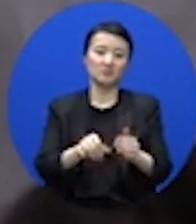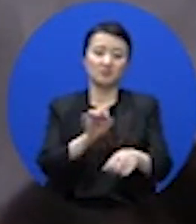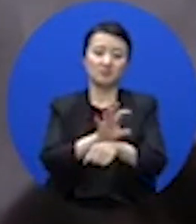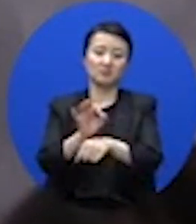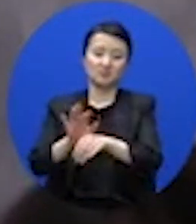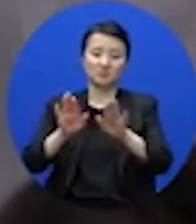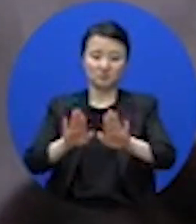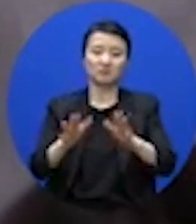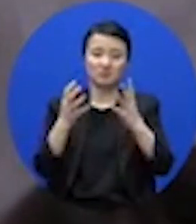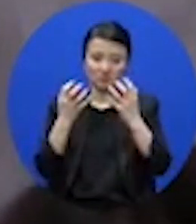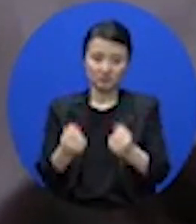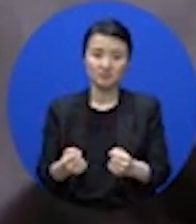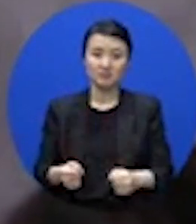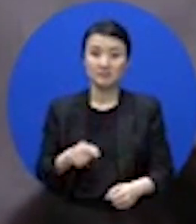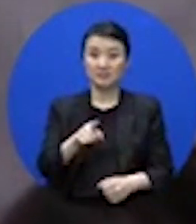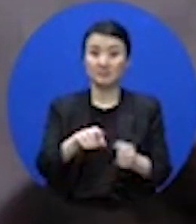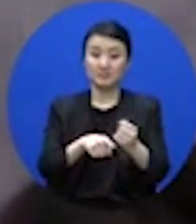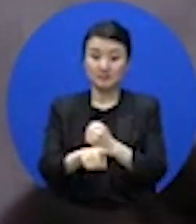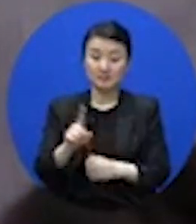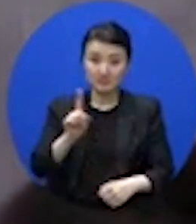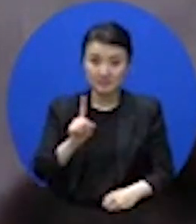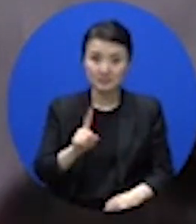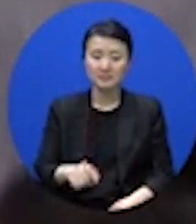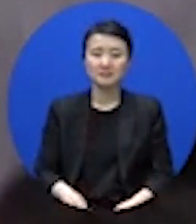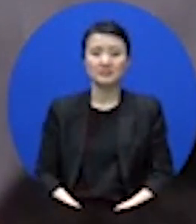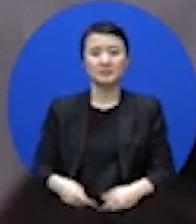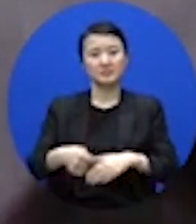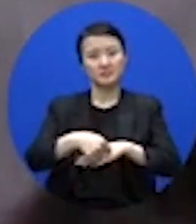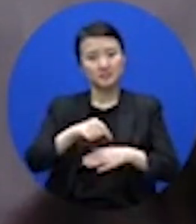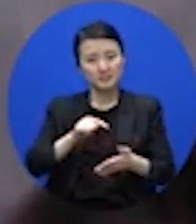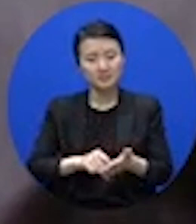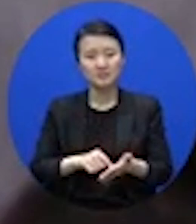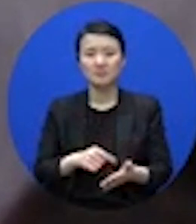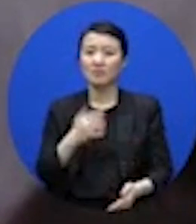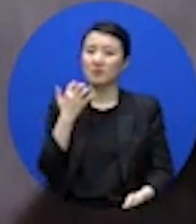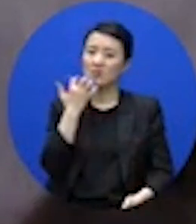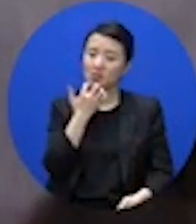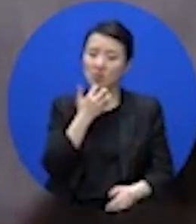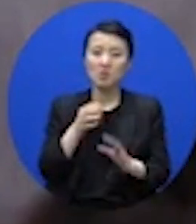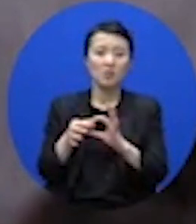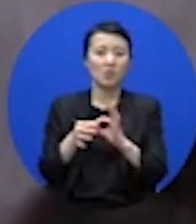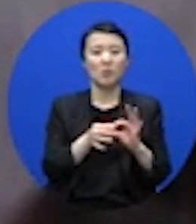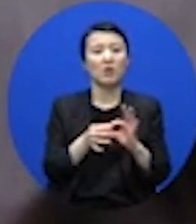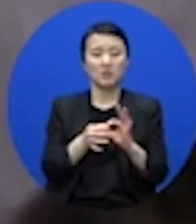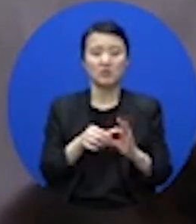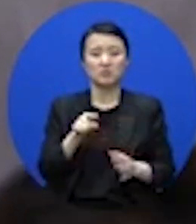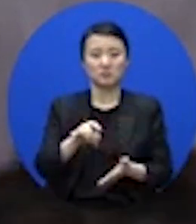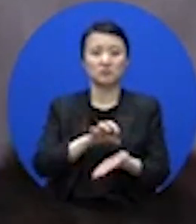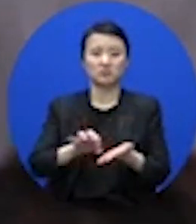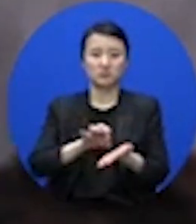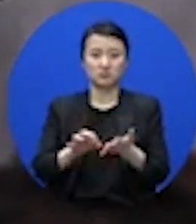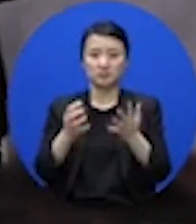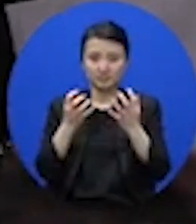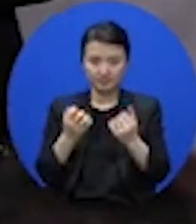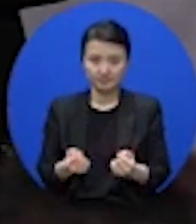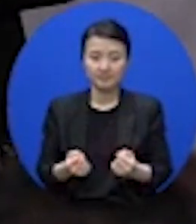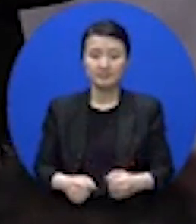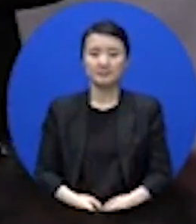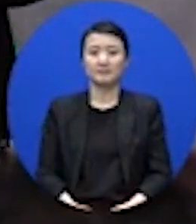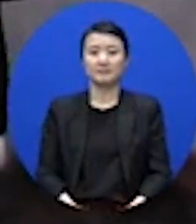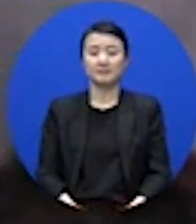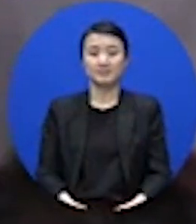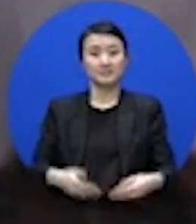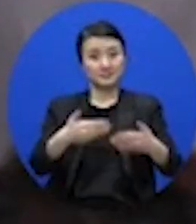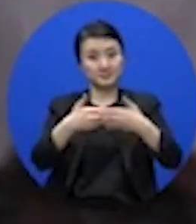이런 어떤 그 심리적인 그다음 컬러적인 이런 테라피들을 우리가 많이 사용을 하고 있죠. 자,